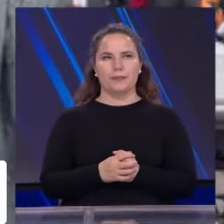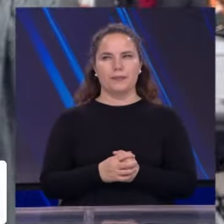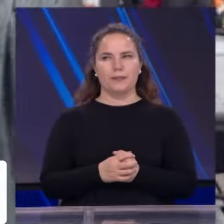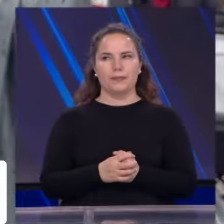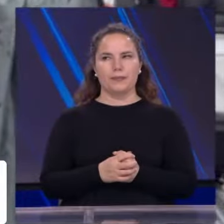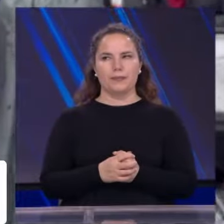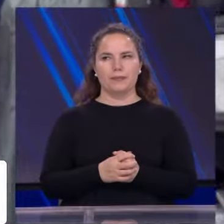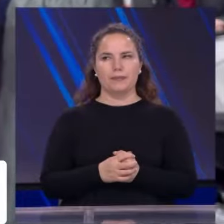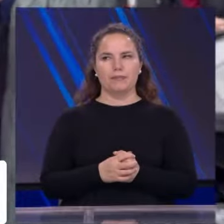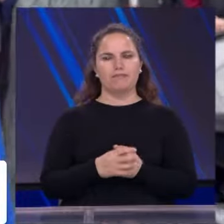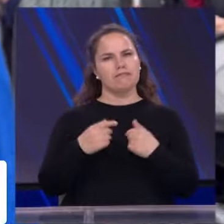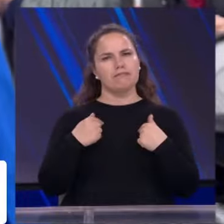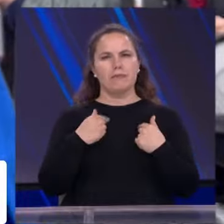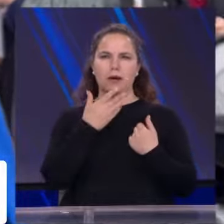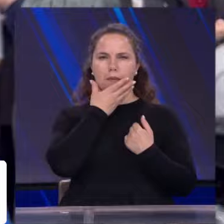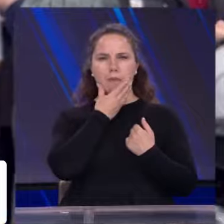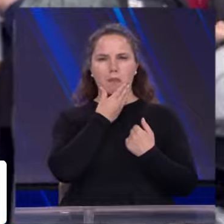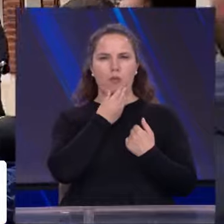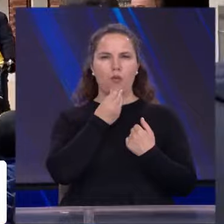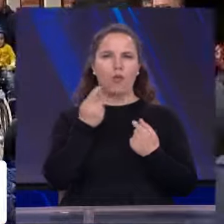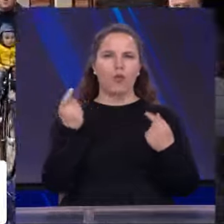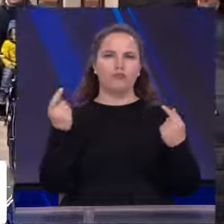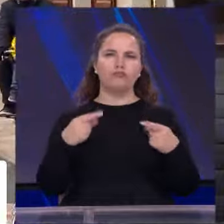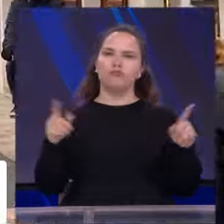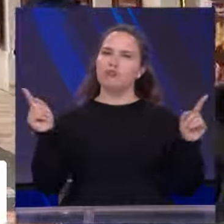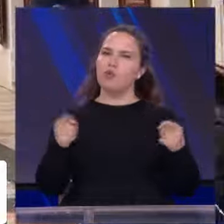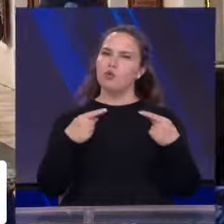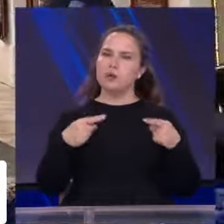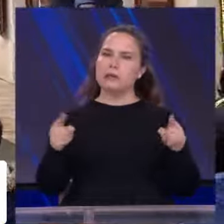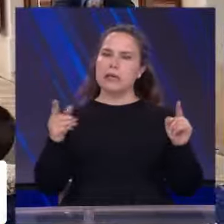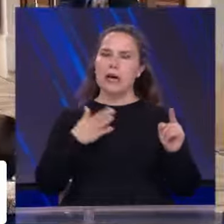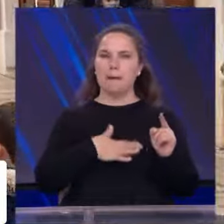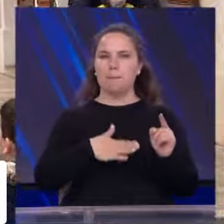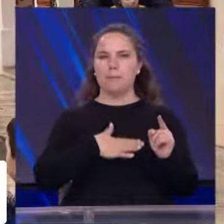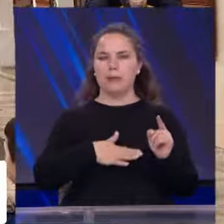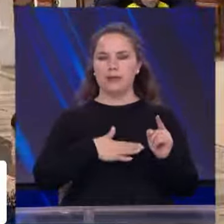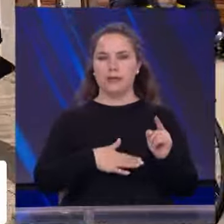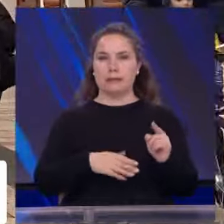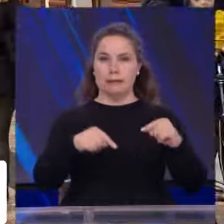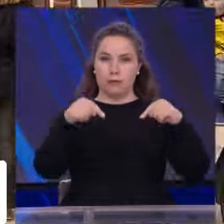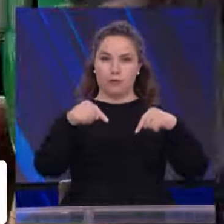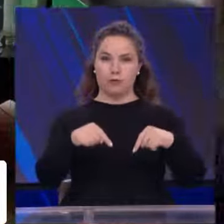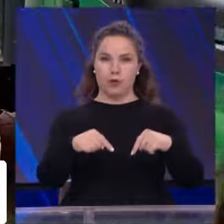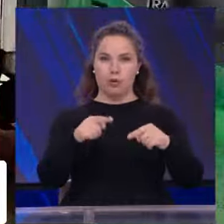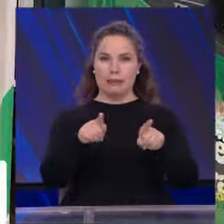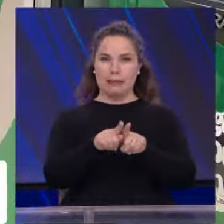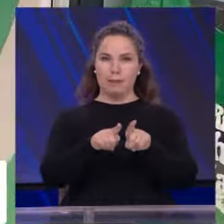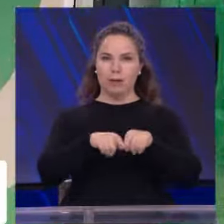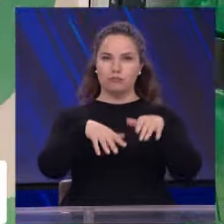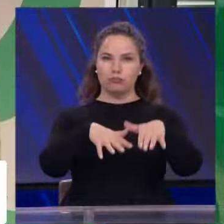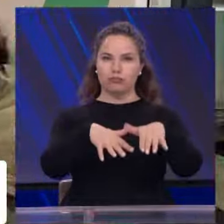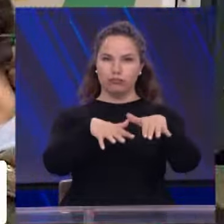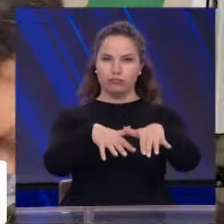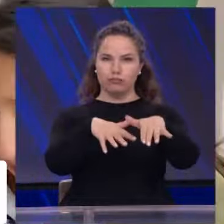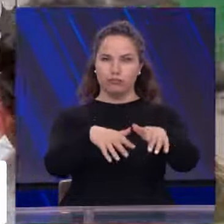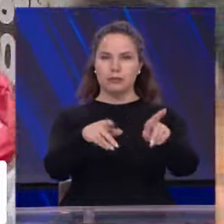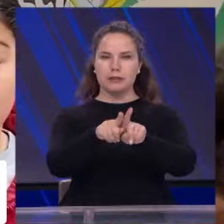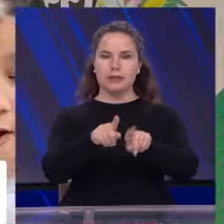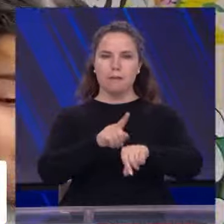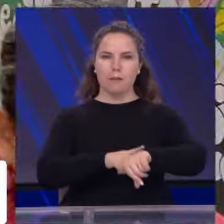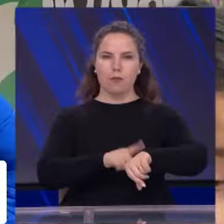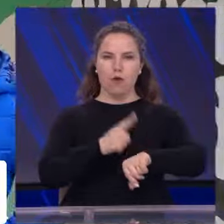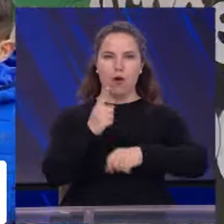bukur muzika dhe kultura muzikës. Si vjet karnavalet u festuan jo në kohën e përcaktuar, e megjithatë, traditat shkodranët